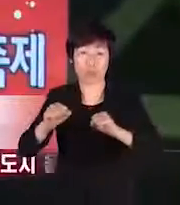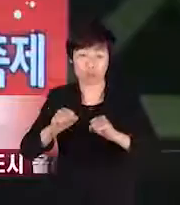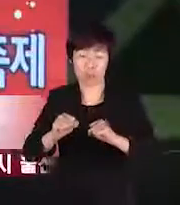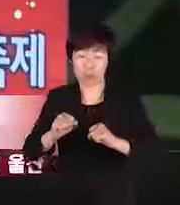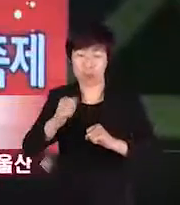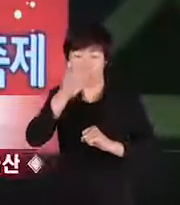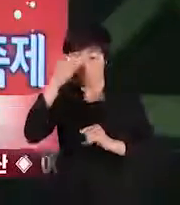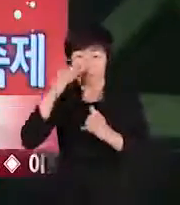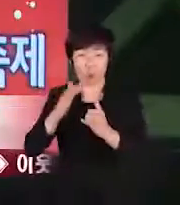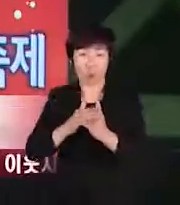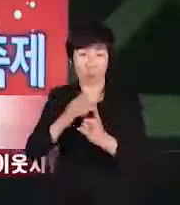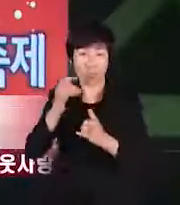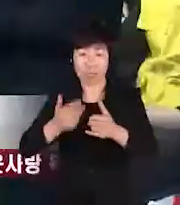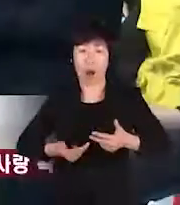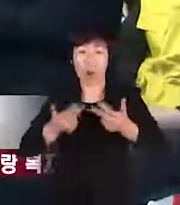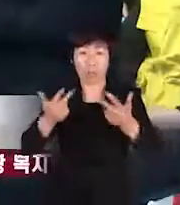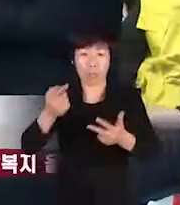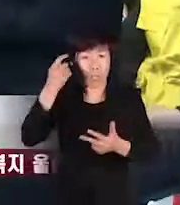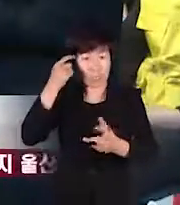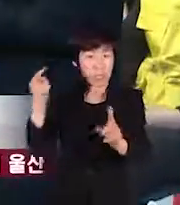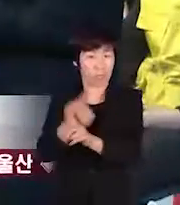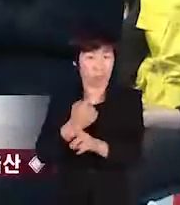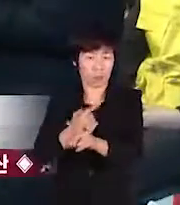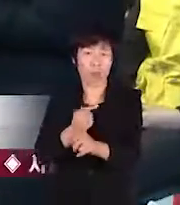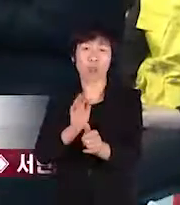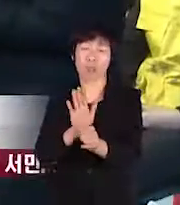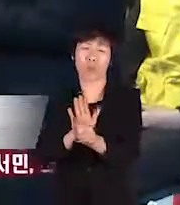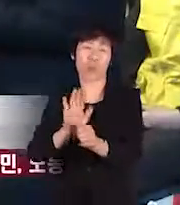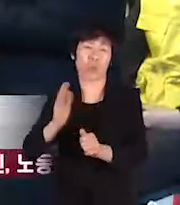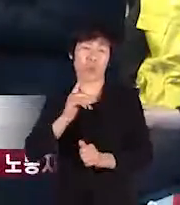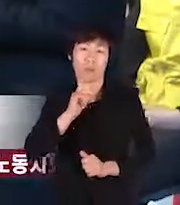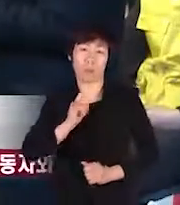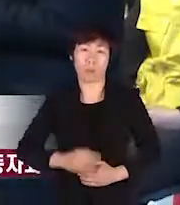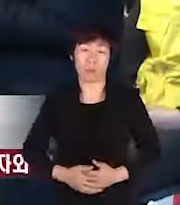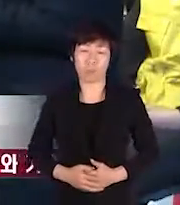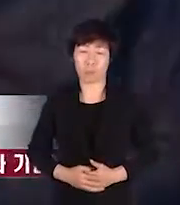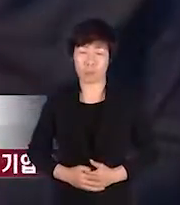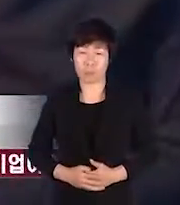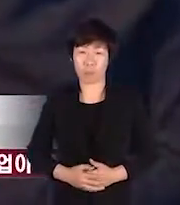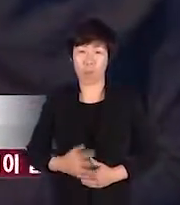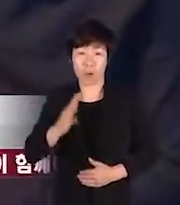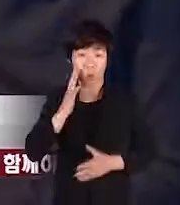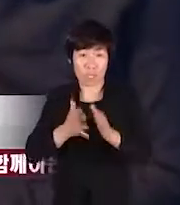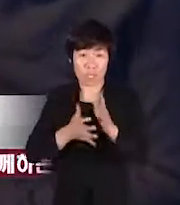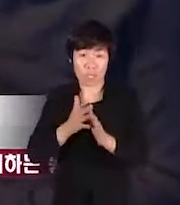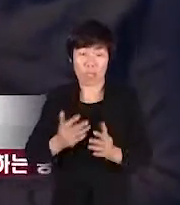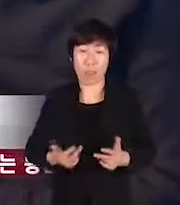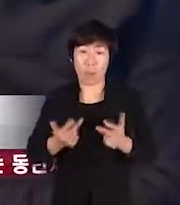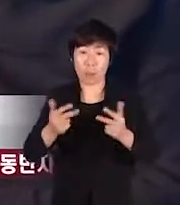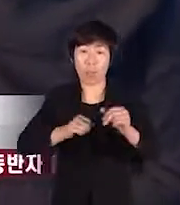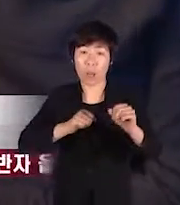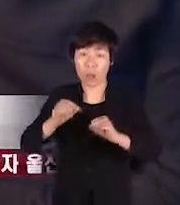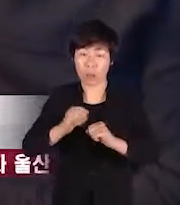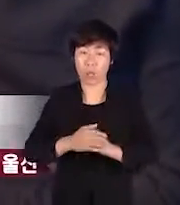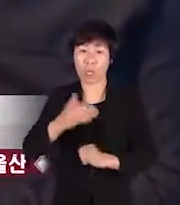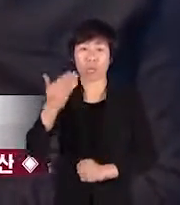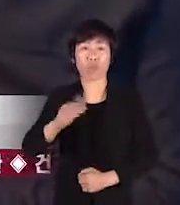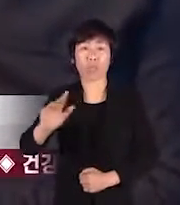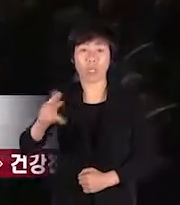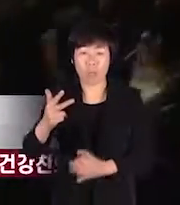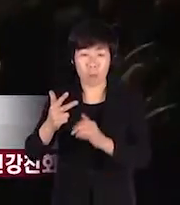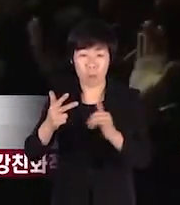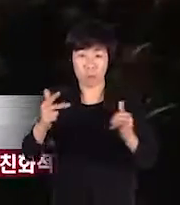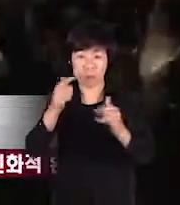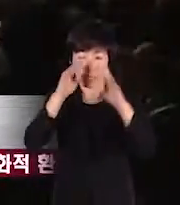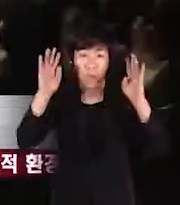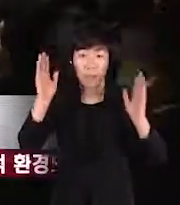청소년들의 자원봉사 인식 개선에 기여했다는 평을 받았습니다. 한편 울산시 자원봉사 활동은 9,700여